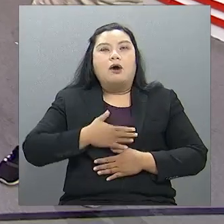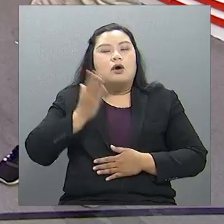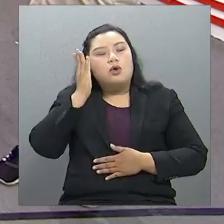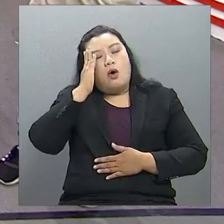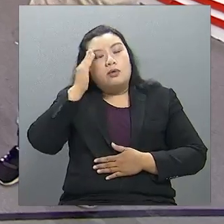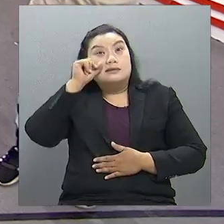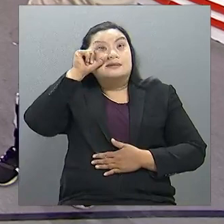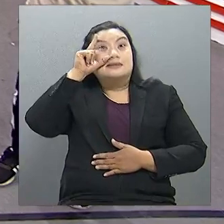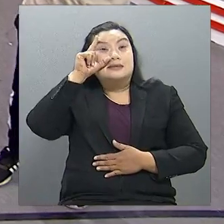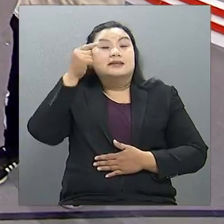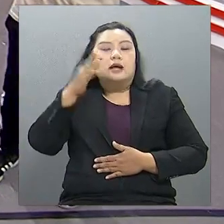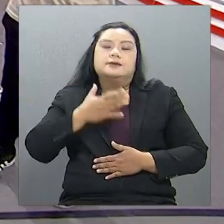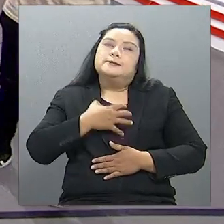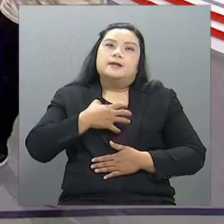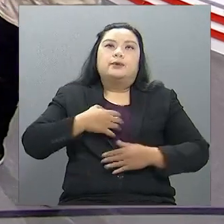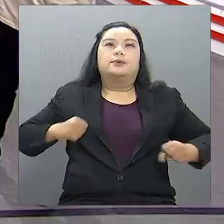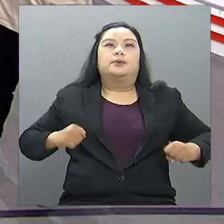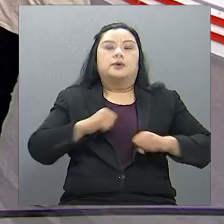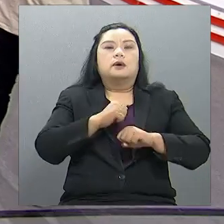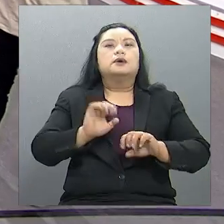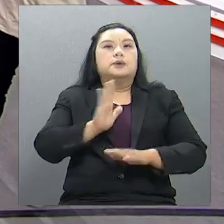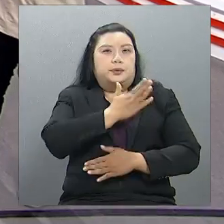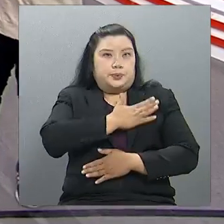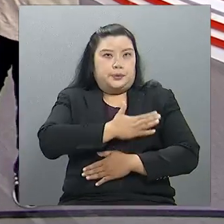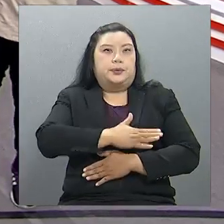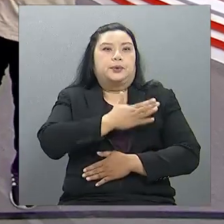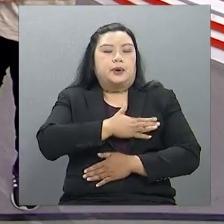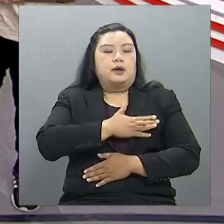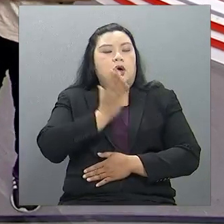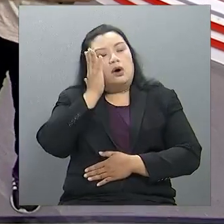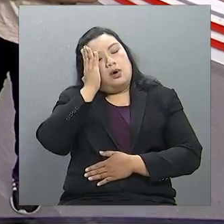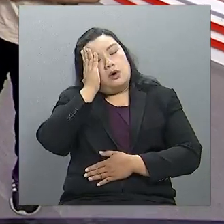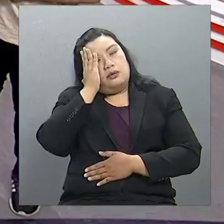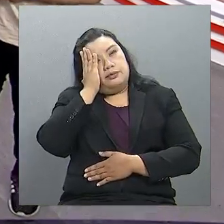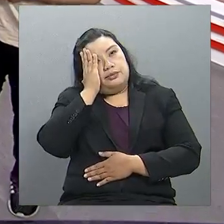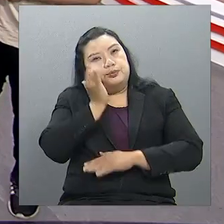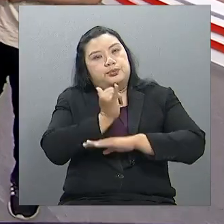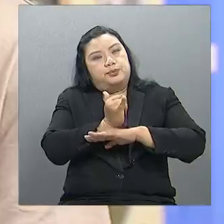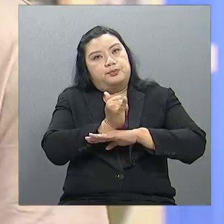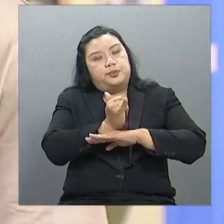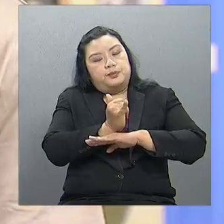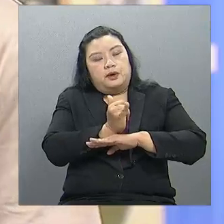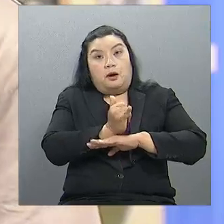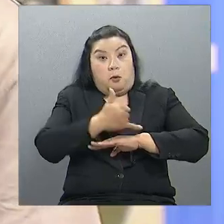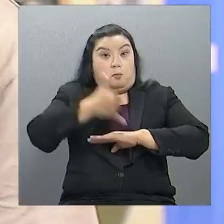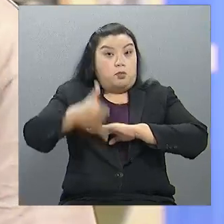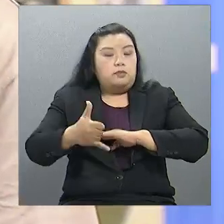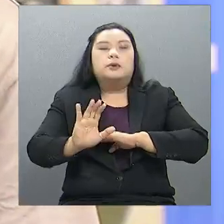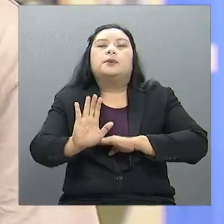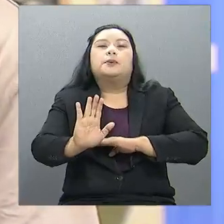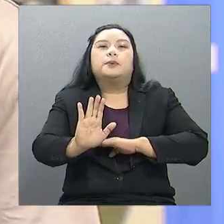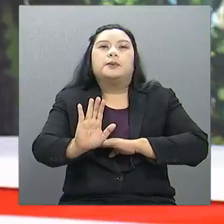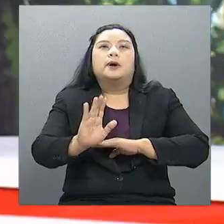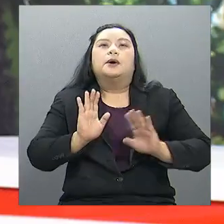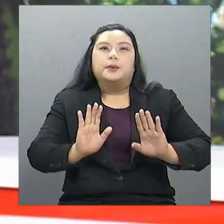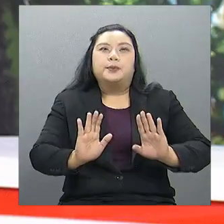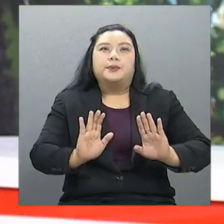osขก coatingบข